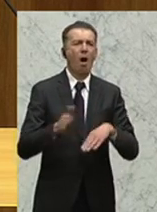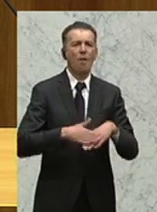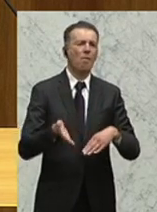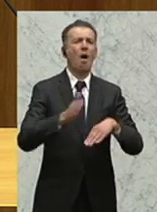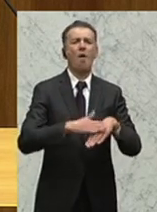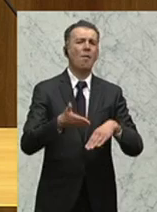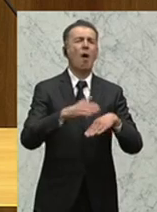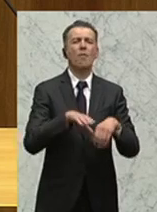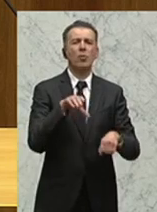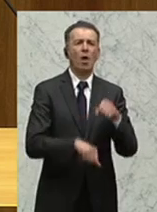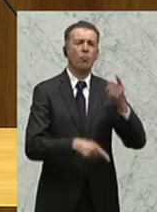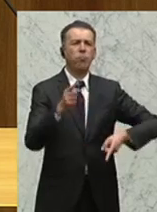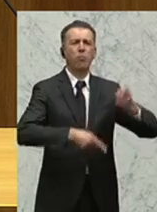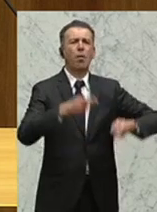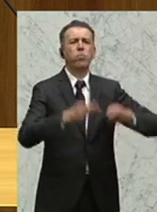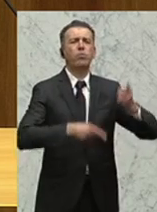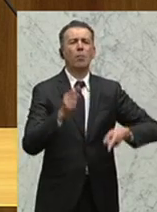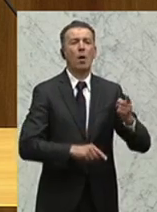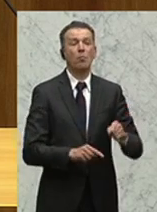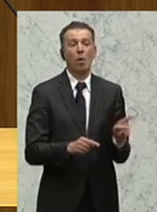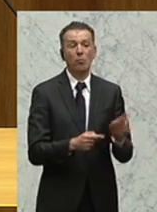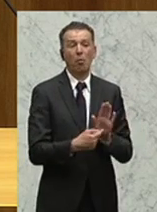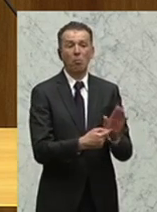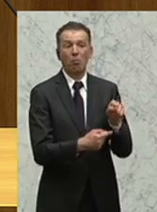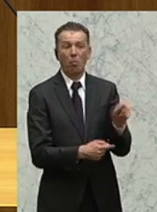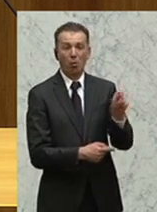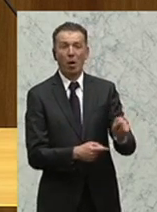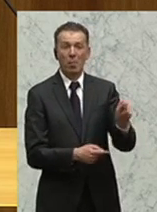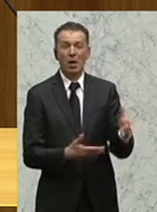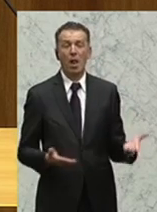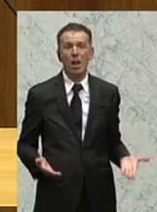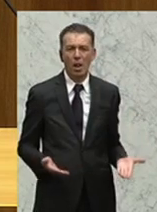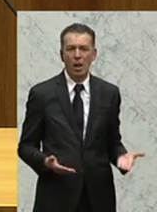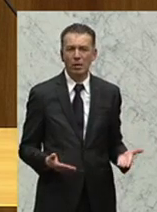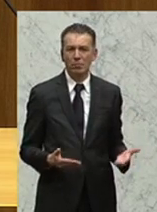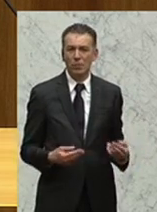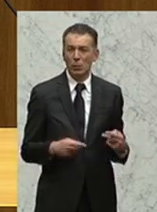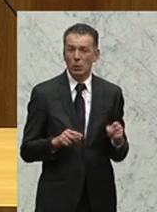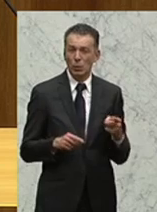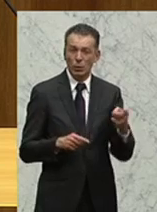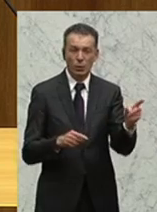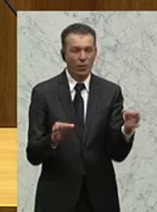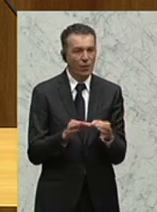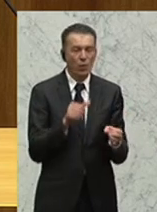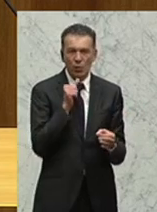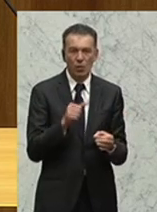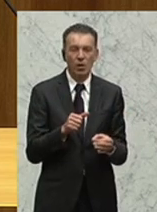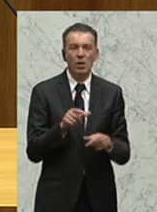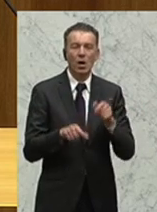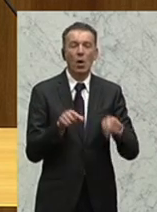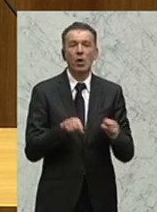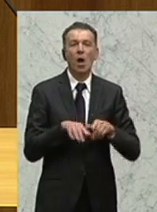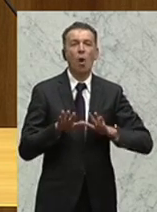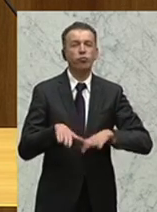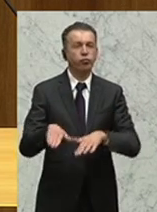immer mehr Verschärfungen, immer mehr Kriminalisierung zu unterstellen. Das wird auf die Dauer nicht gehen und die Leute gehen auch auf die Straße. Ich war